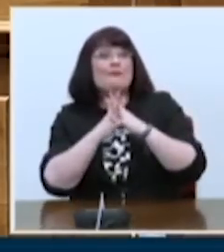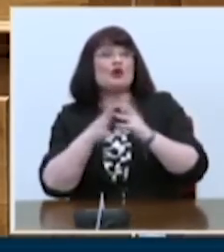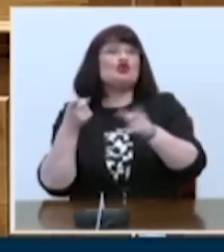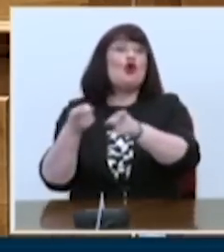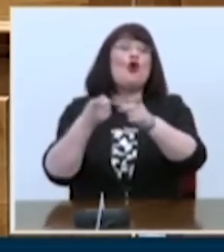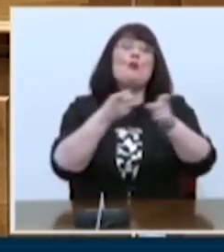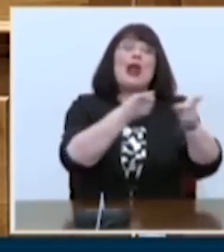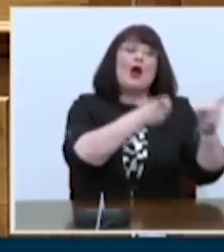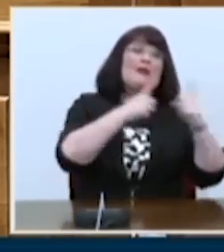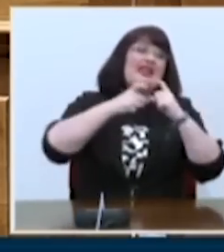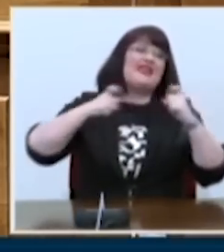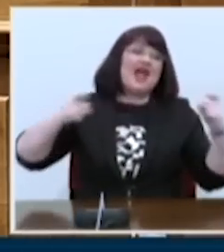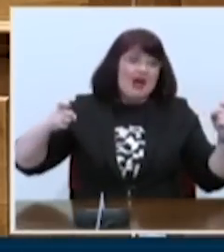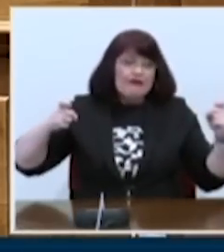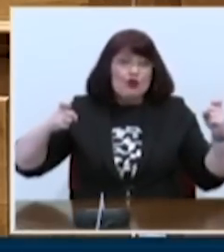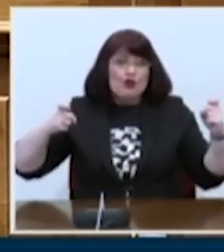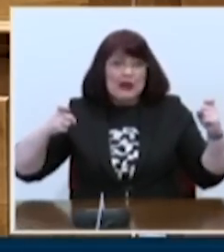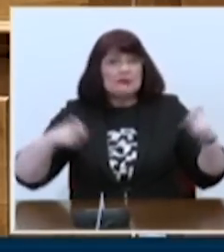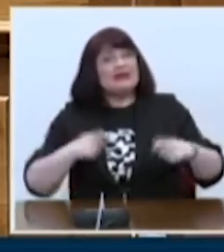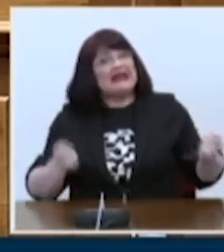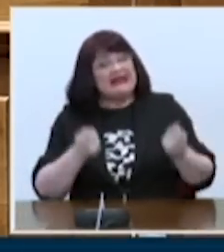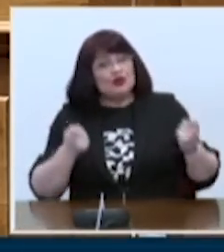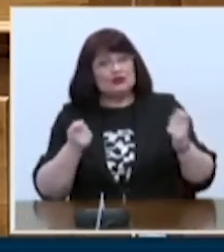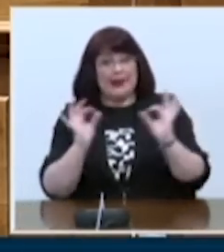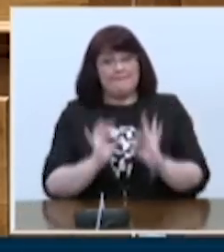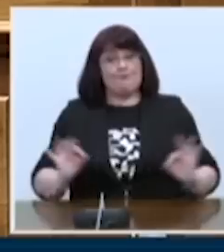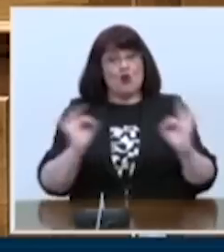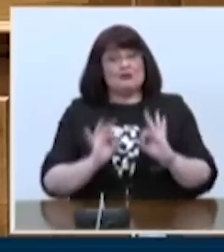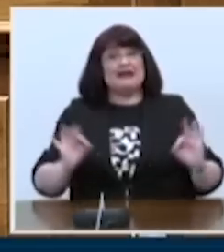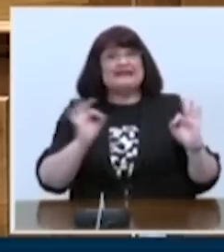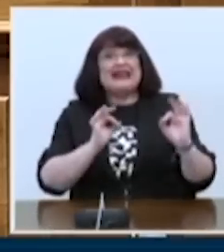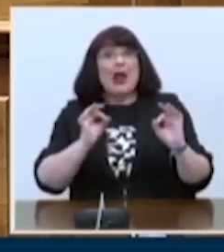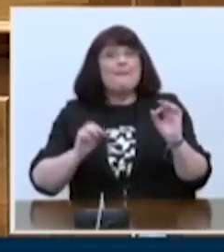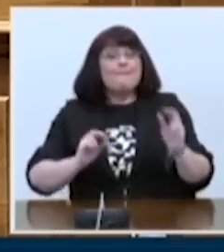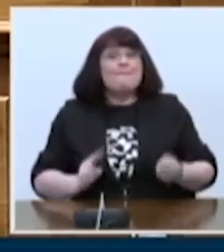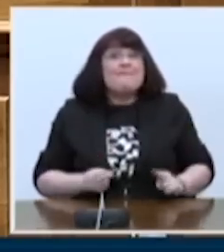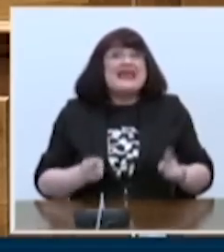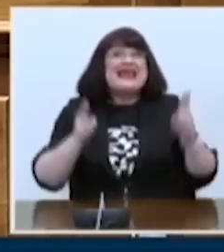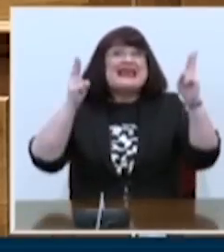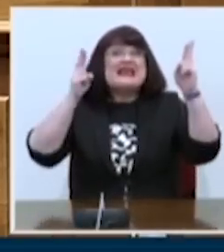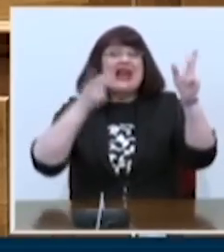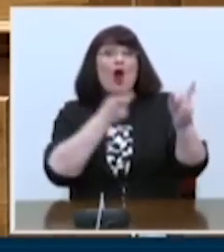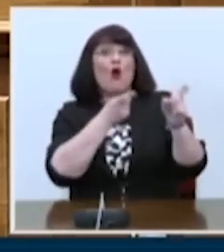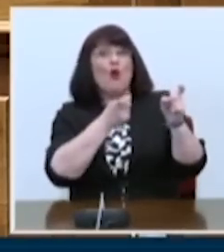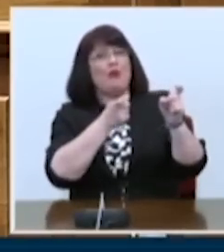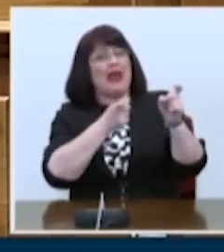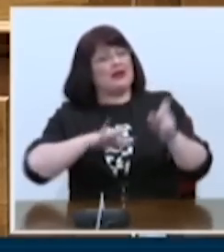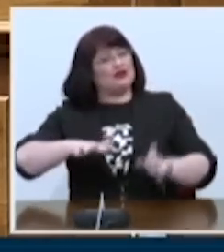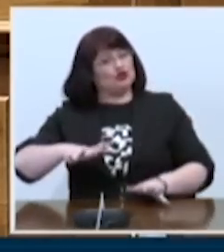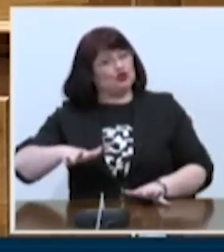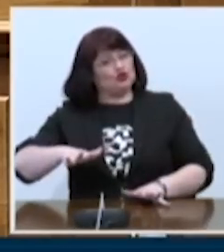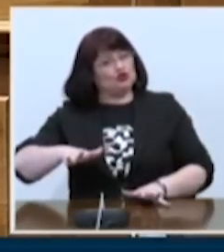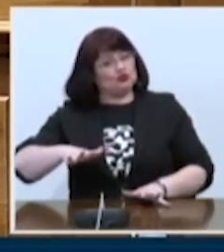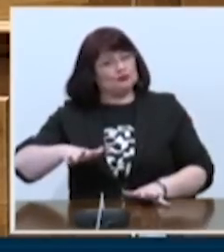ειδών. Ακόμη και ετοιμότητα φιλοξενίας πυρηνικών όπλων προβλέπεται. Πρόκειται για